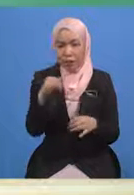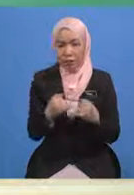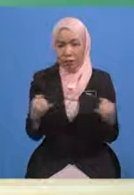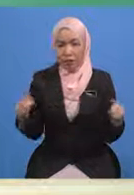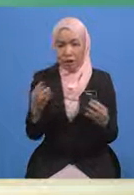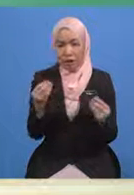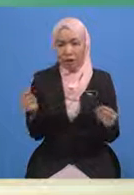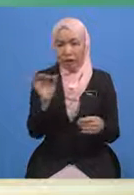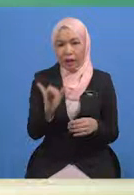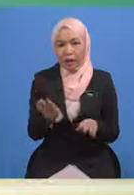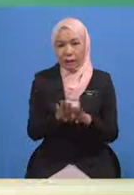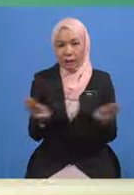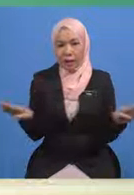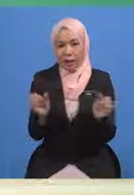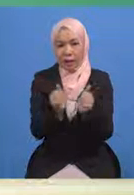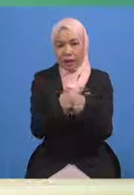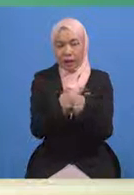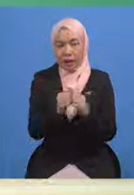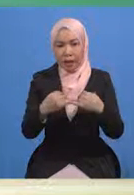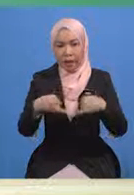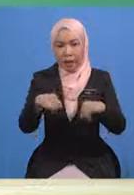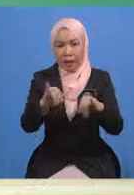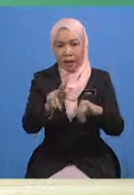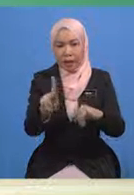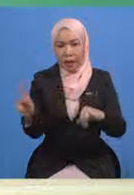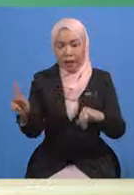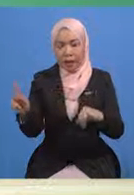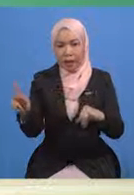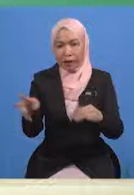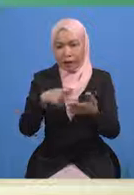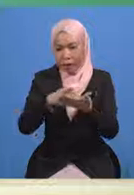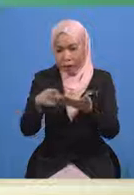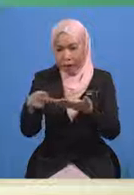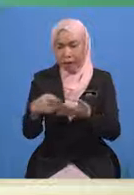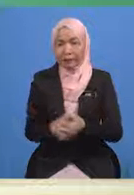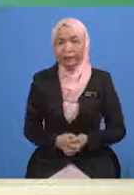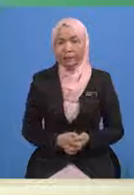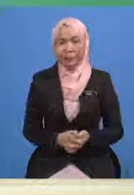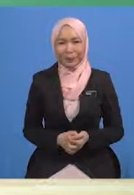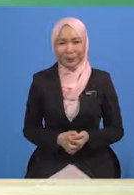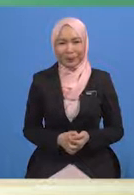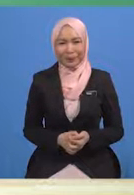yang berbeza dengan menjalankan penyiasatan.